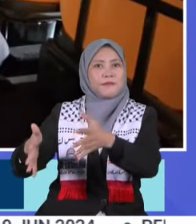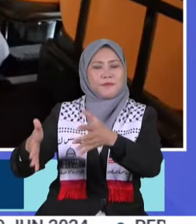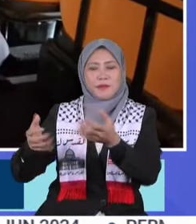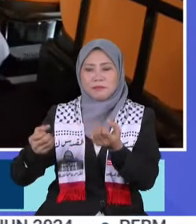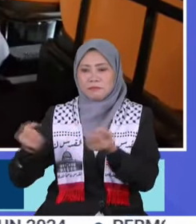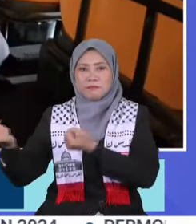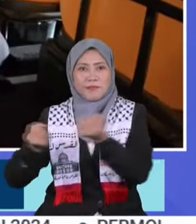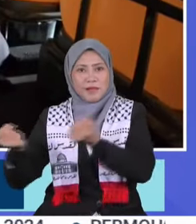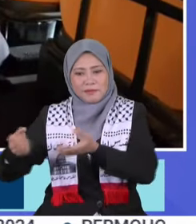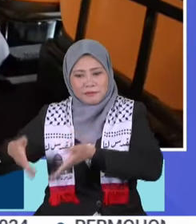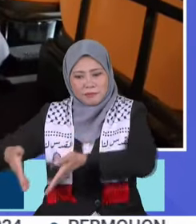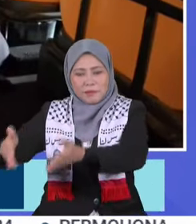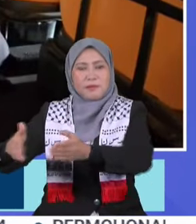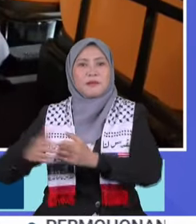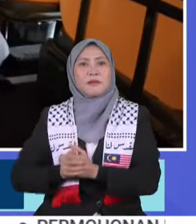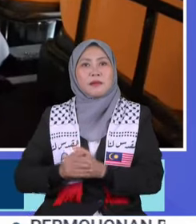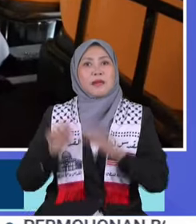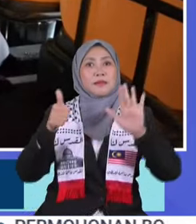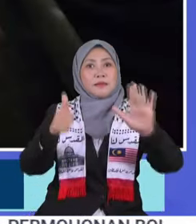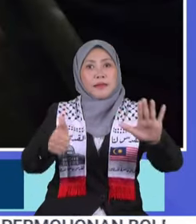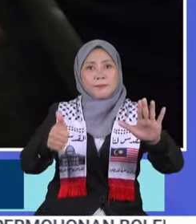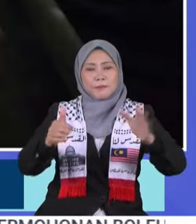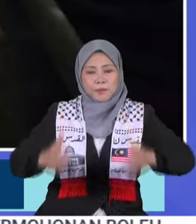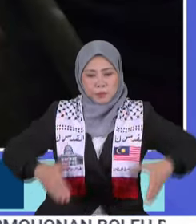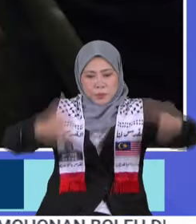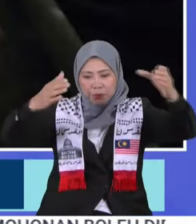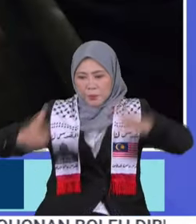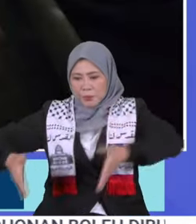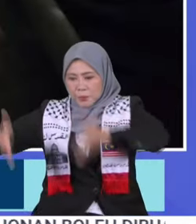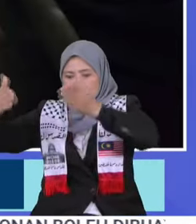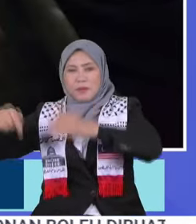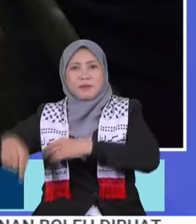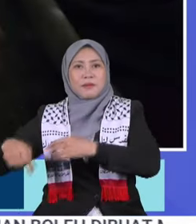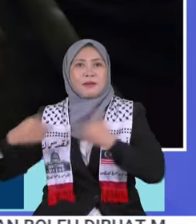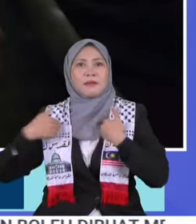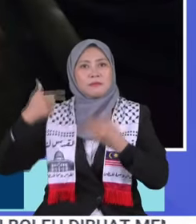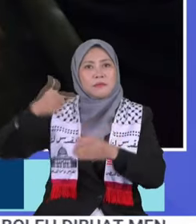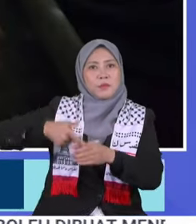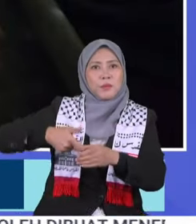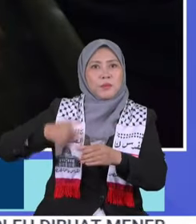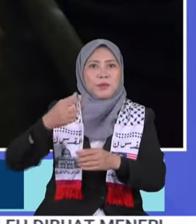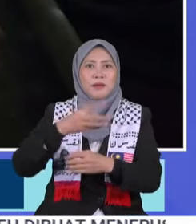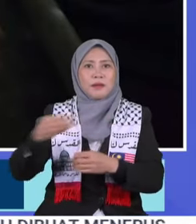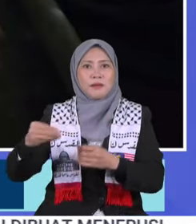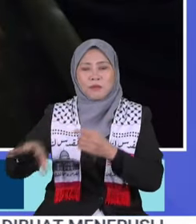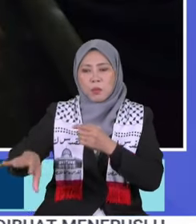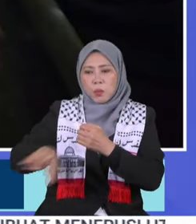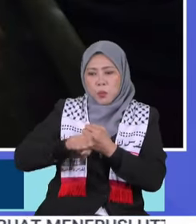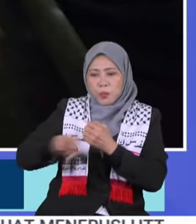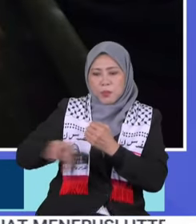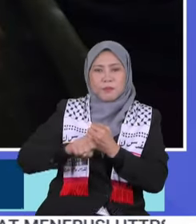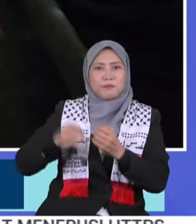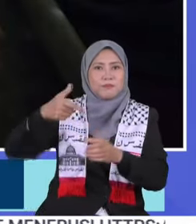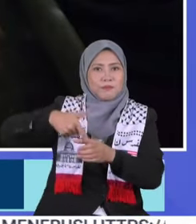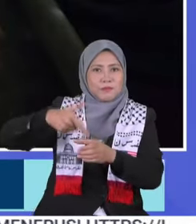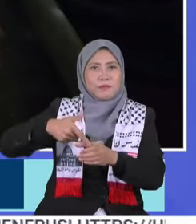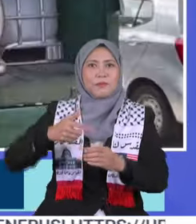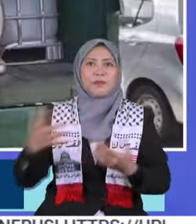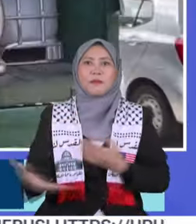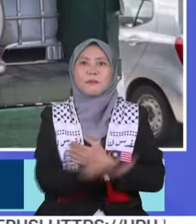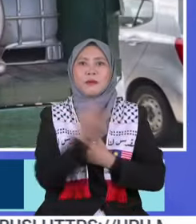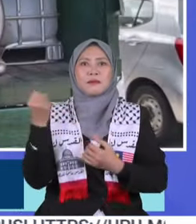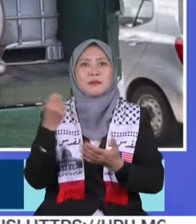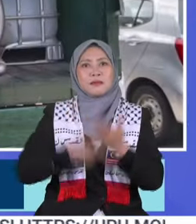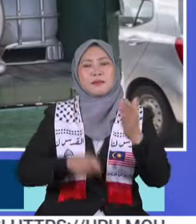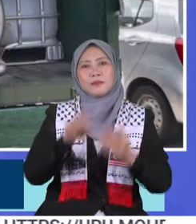Turut dirampas 6 unit tangki intermediate bulk container dan 2 set pam motor berserta hose pipe. Rampasan dianggar bernilai